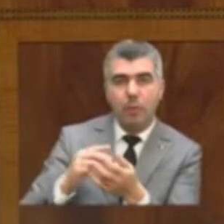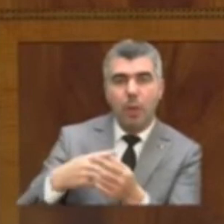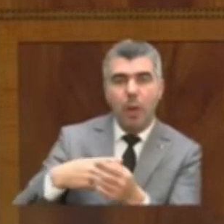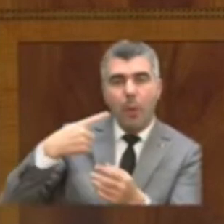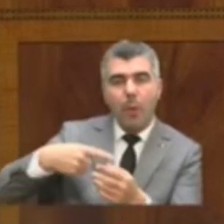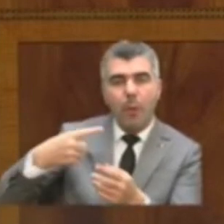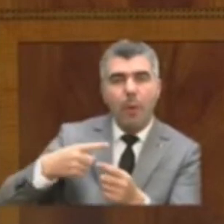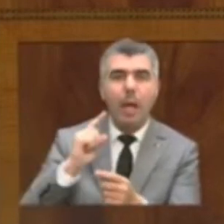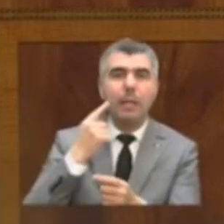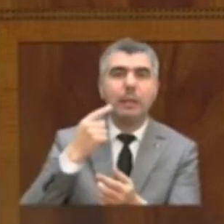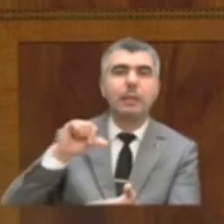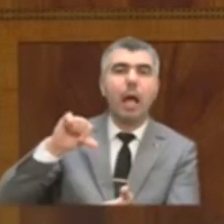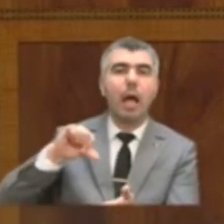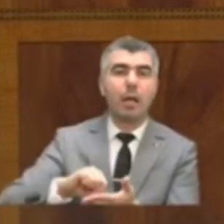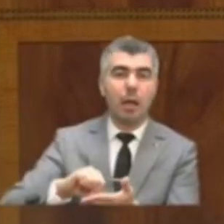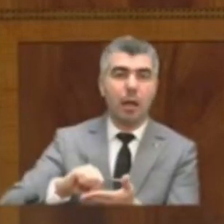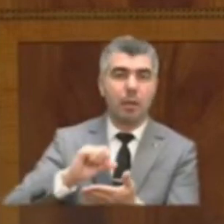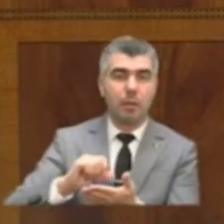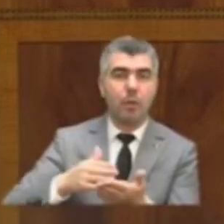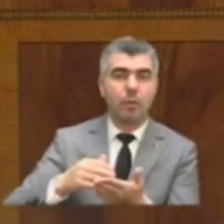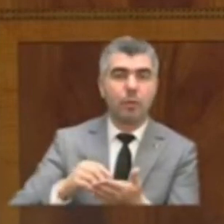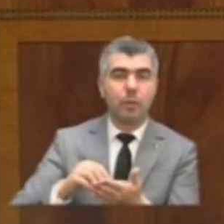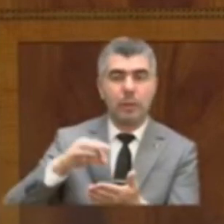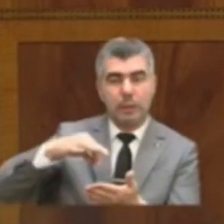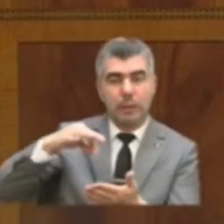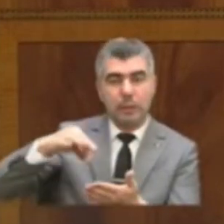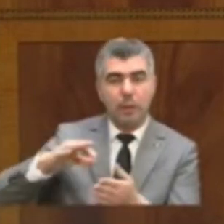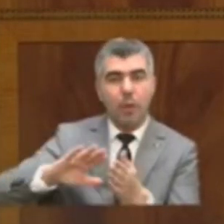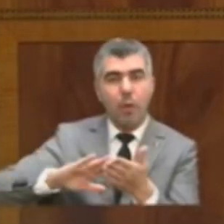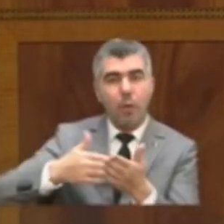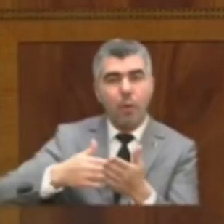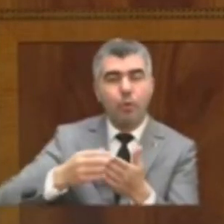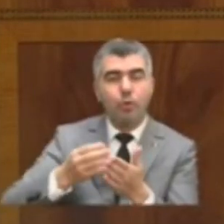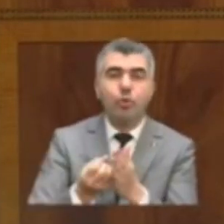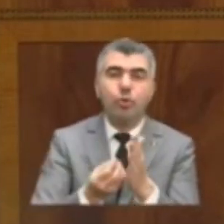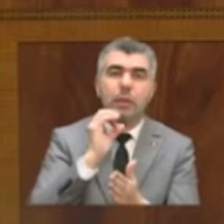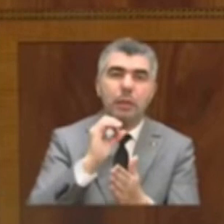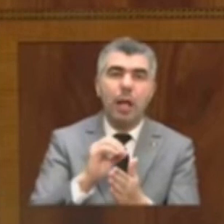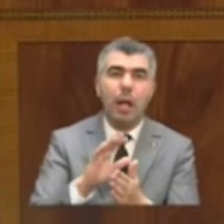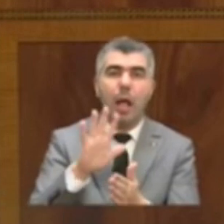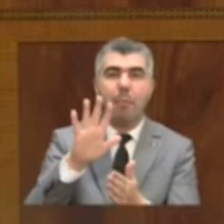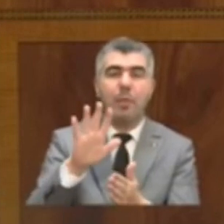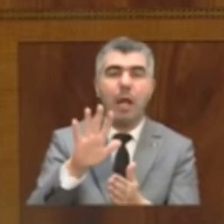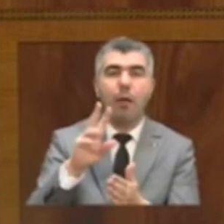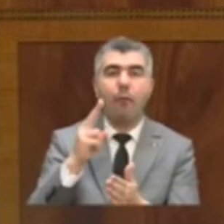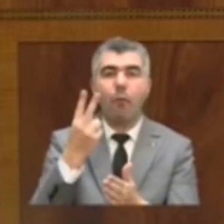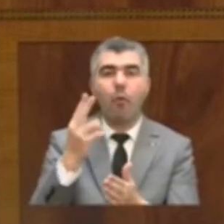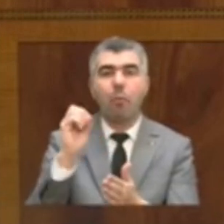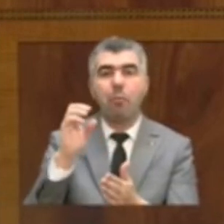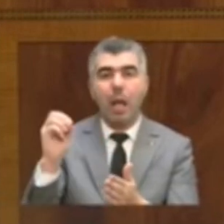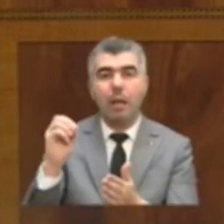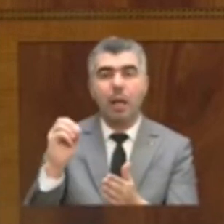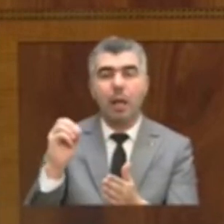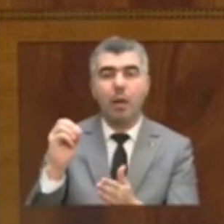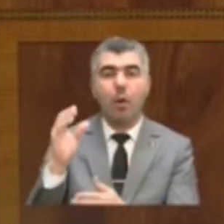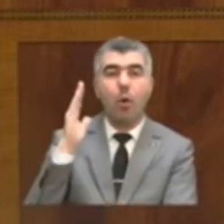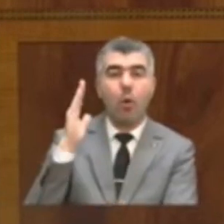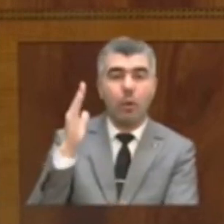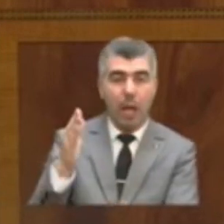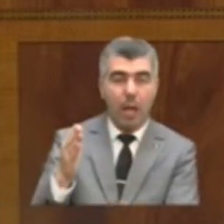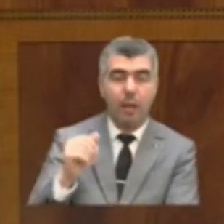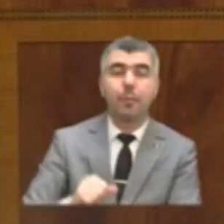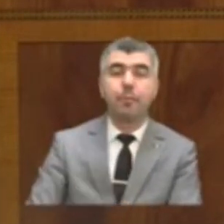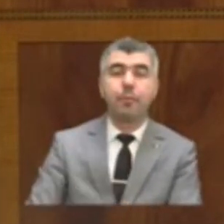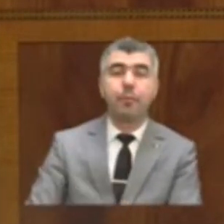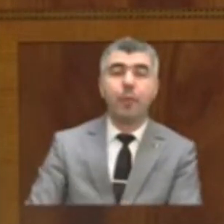بجهة الدخلة والذهب لري واحد المدار سقوي جديد ديال 5200 هكتار، وتزويد